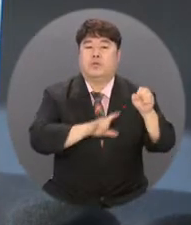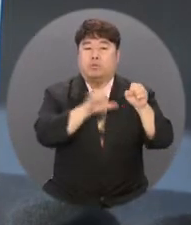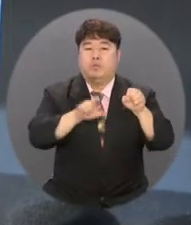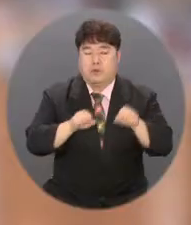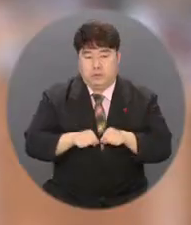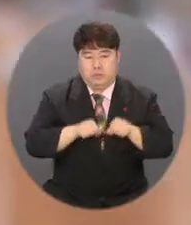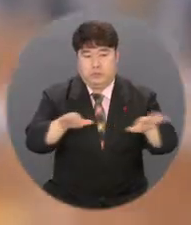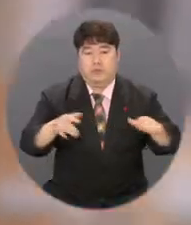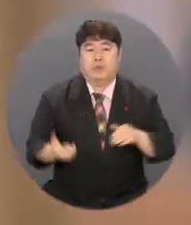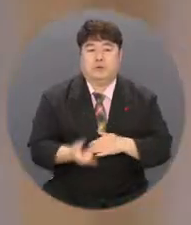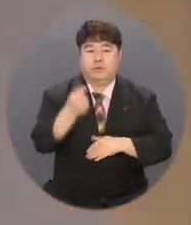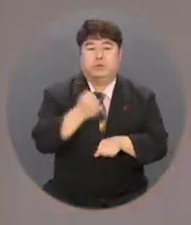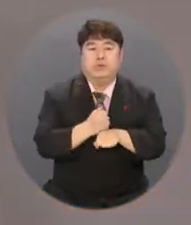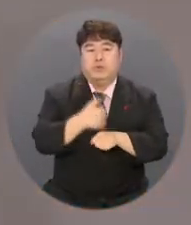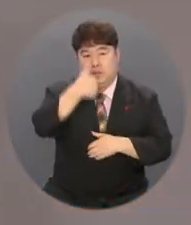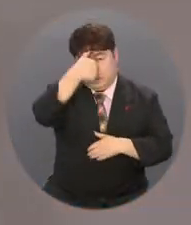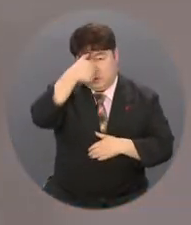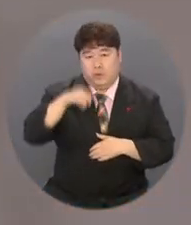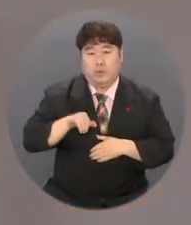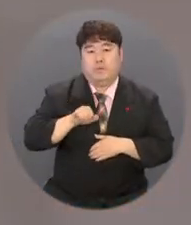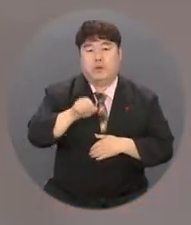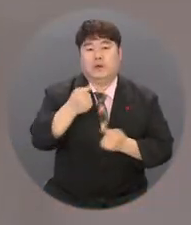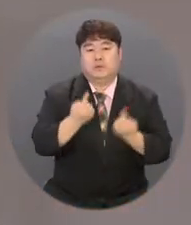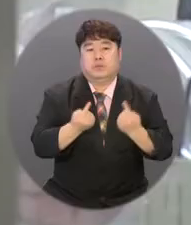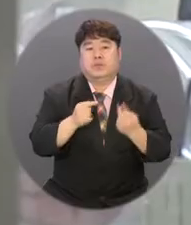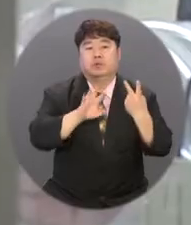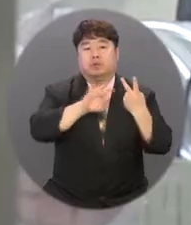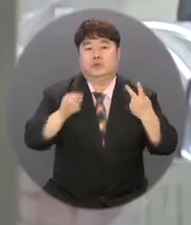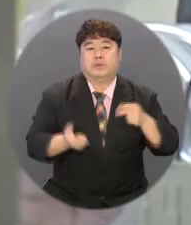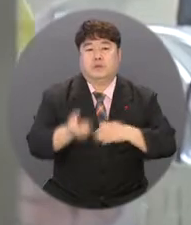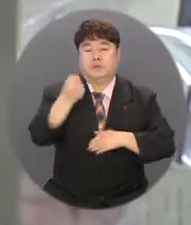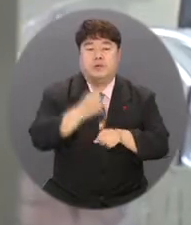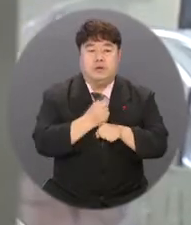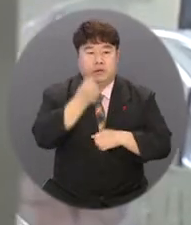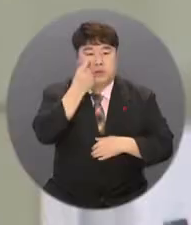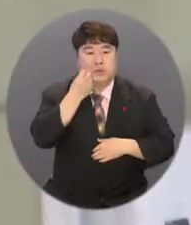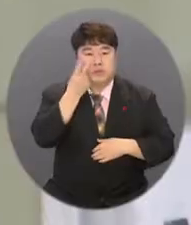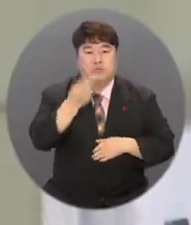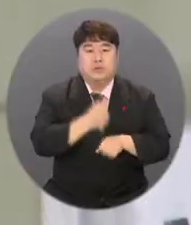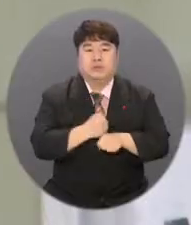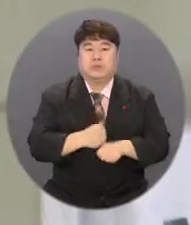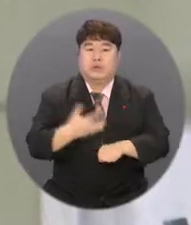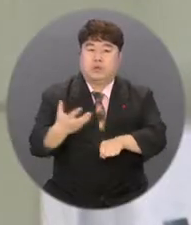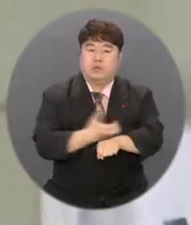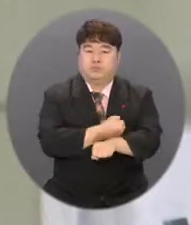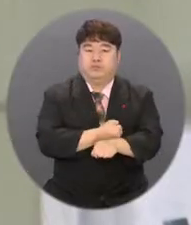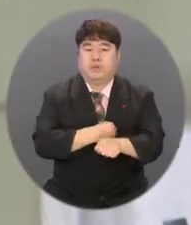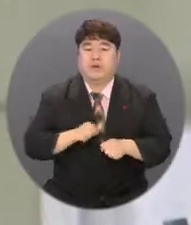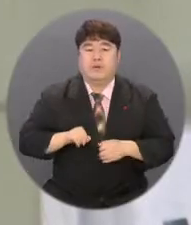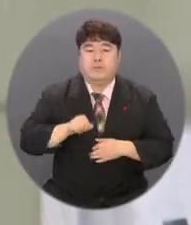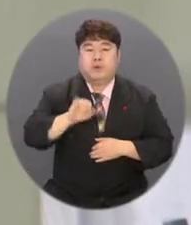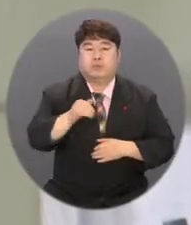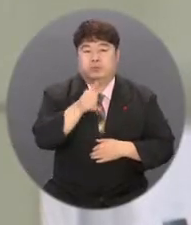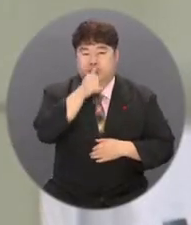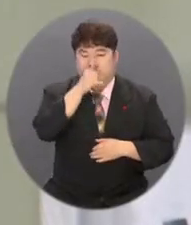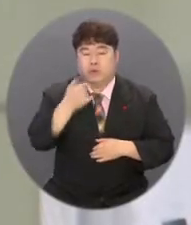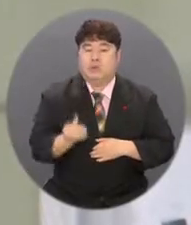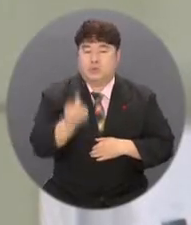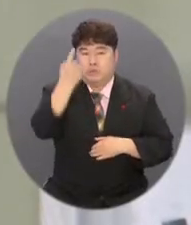전파 속도가 델타 바이러스보다 두 배나 더 빠르고 한두 달 사이에 우세종이 될 가능성이 높은 것으로